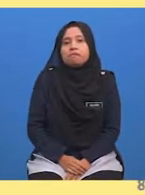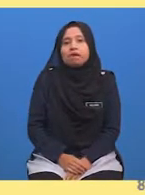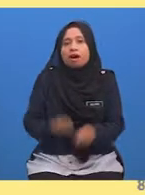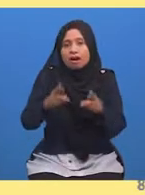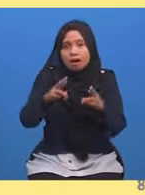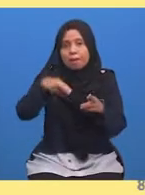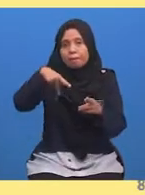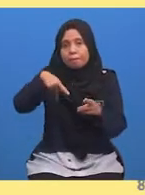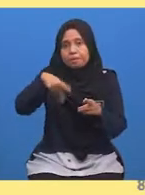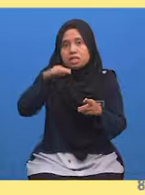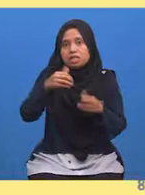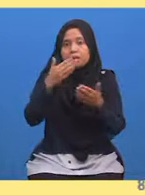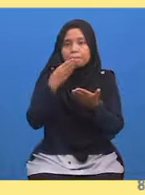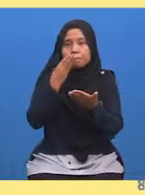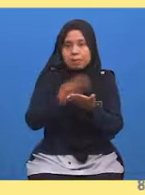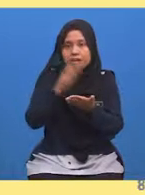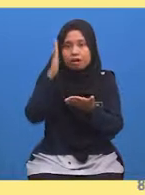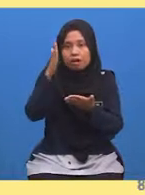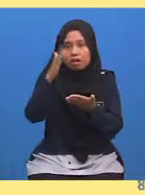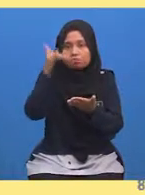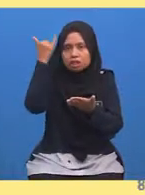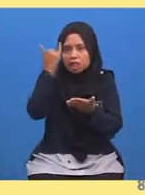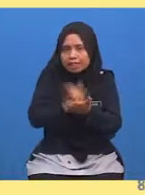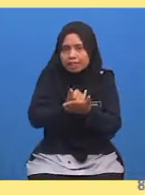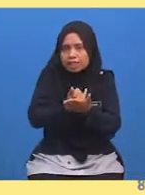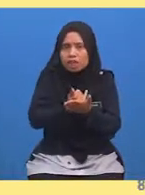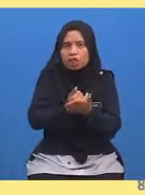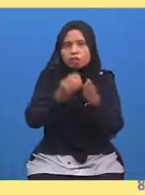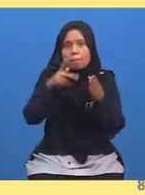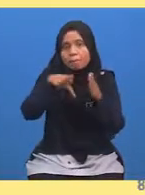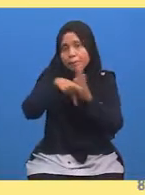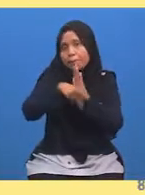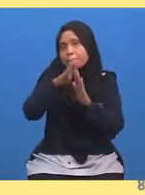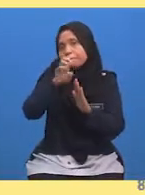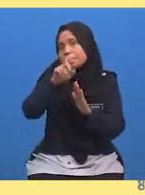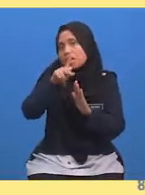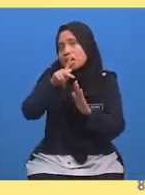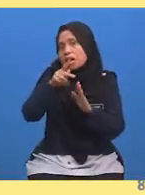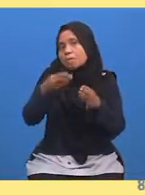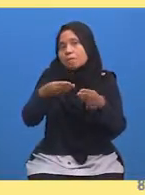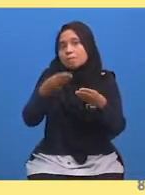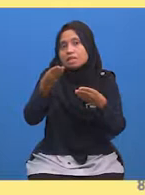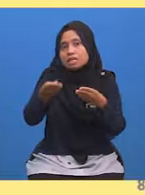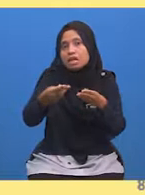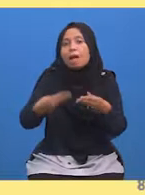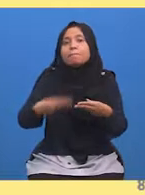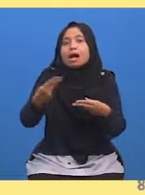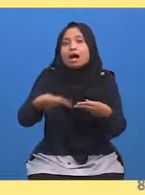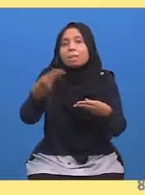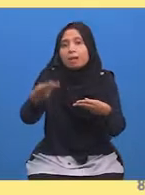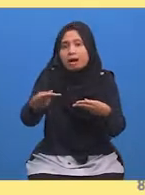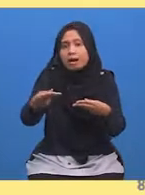rancangan perniagaan yang baik akan meyakinkan pembekal membekalkan bahan